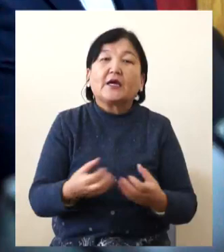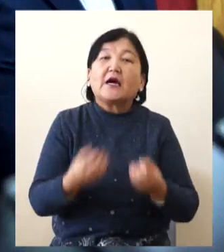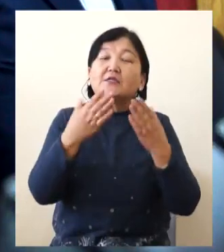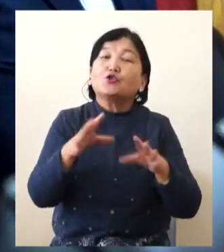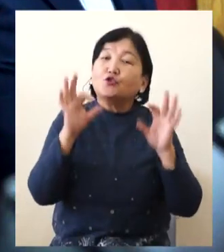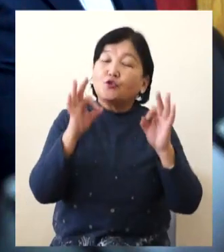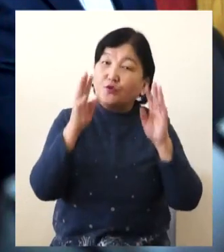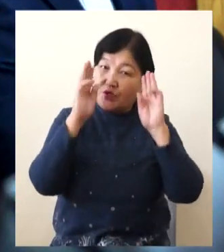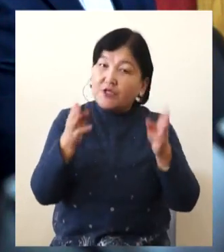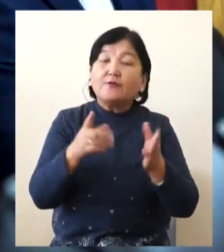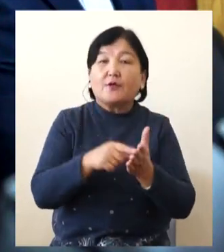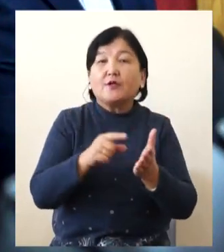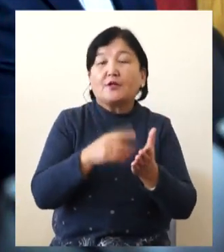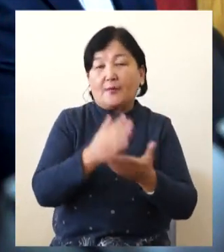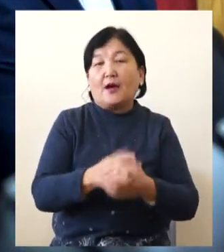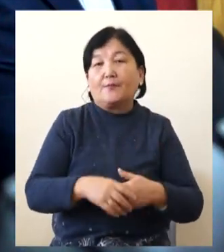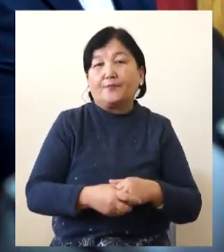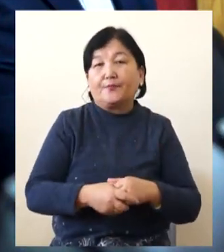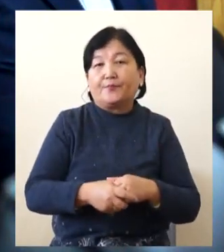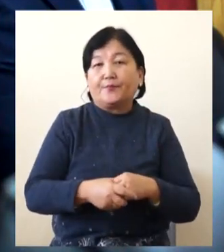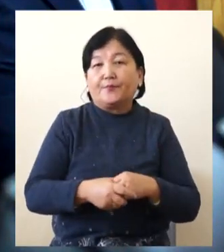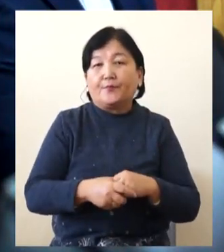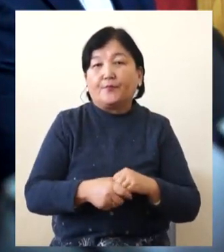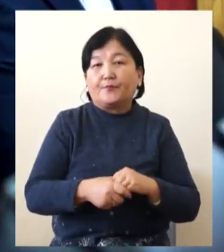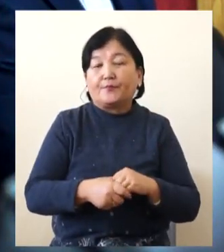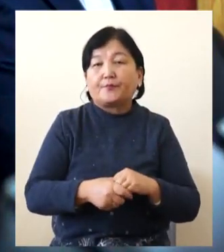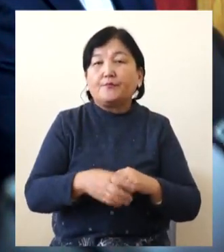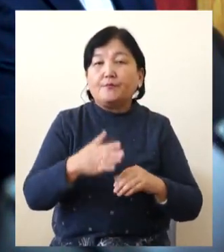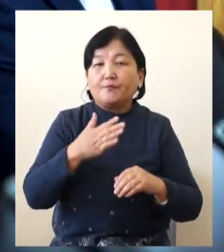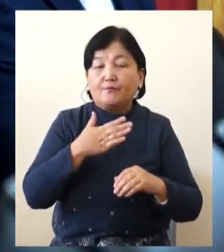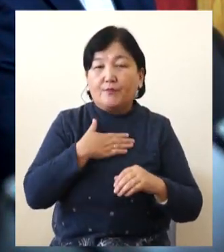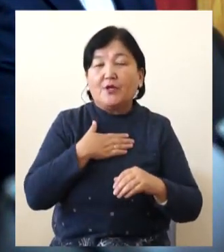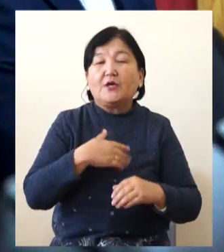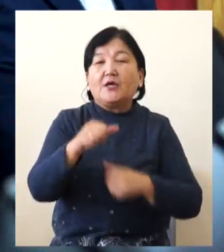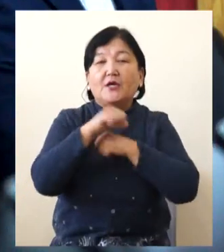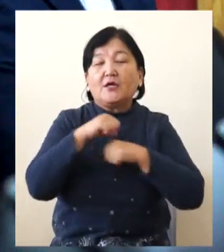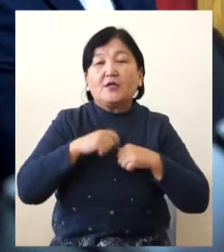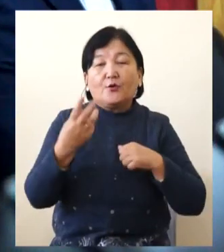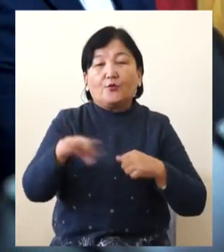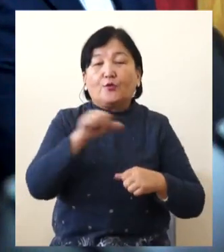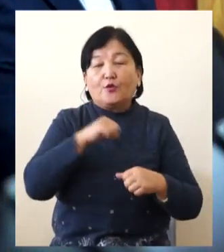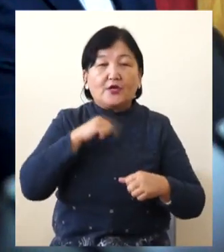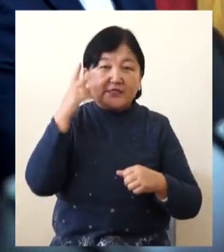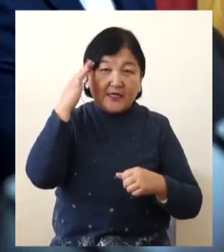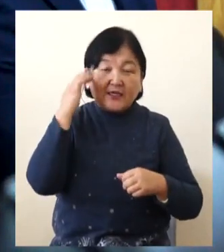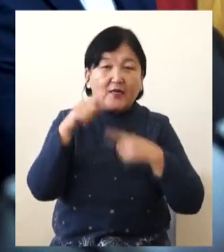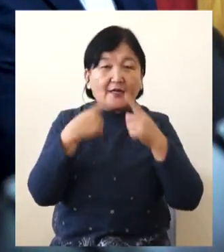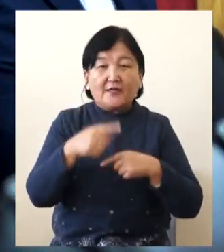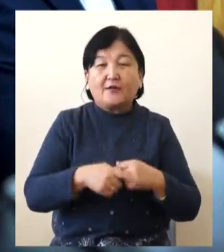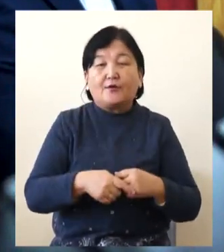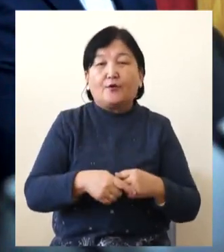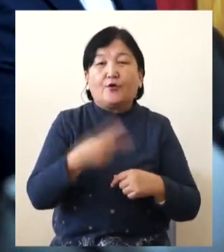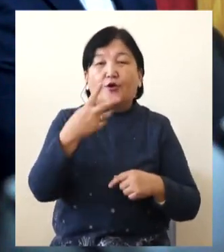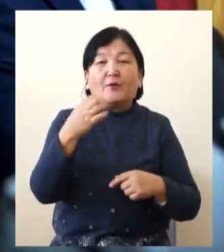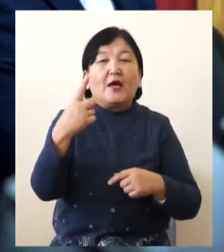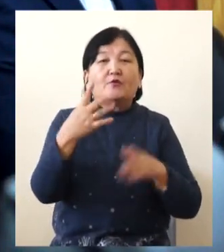зөв шийдвэр хэрэгтэй хамгийн гол нь. Тэгэхээр би одоо зүгээр илүү хүний хувь саналаа хэлэхэд одоо ингэ давхар